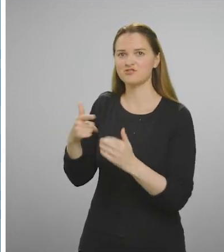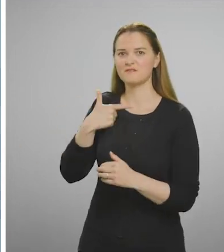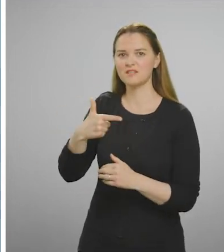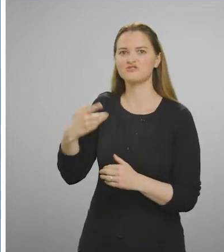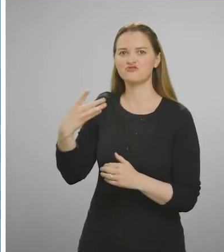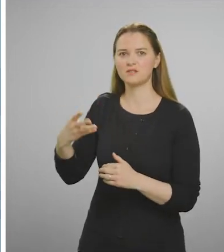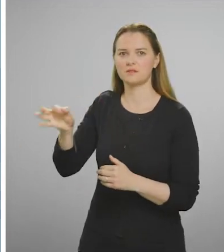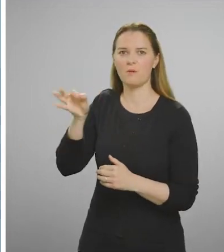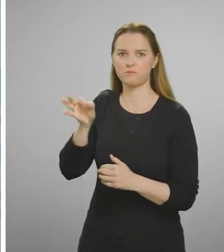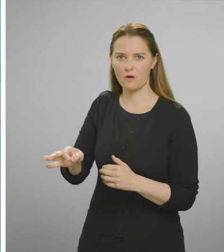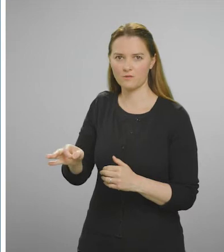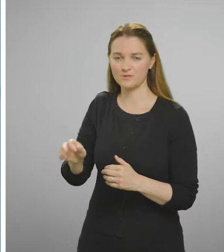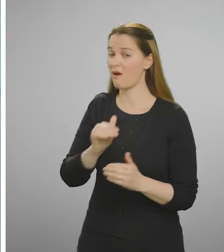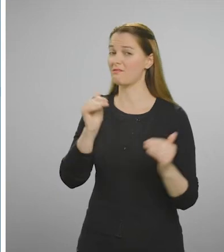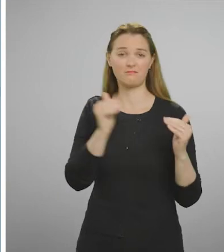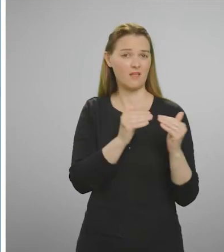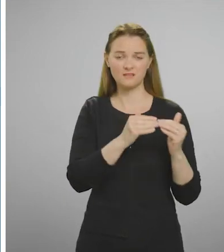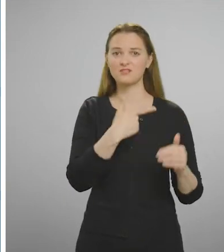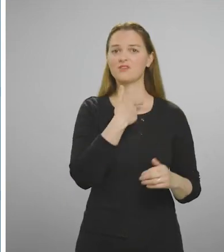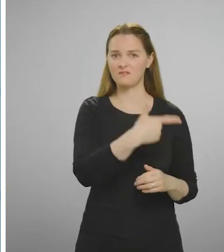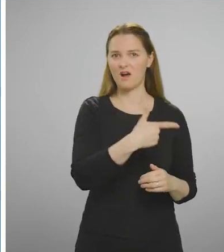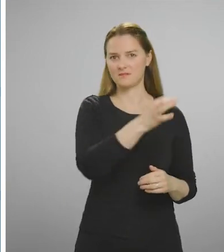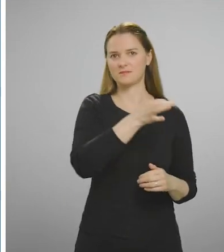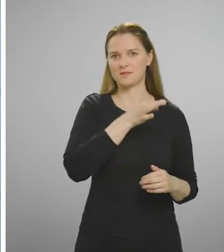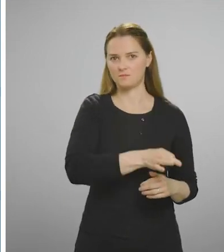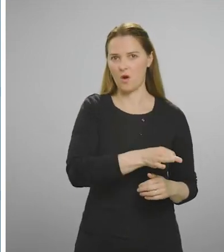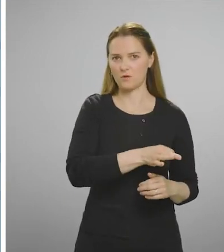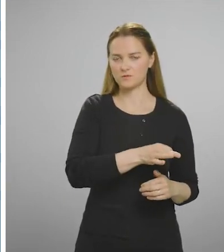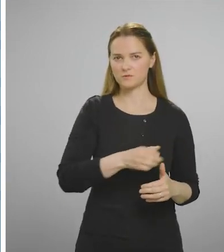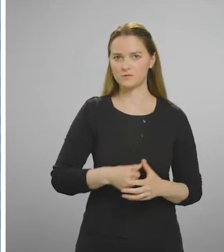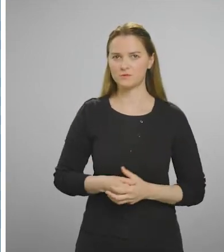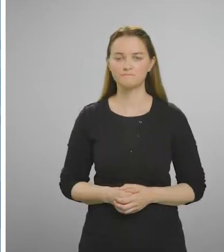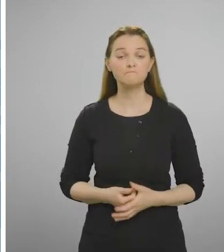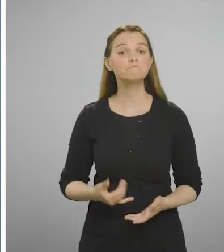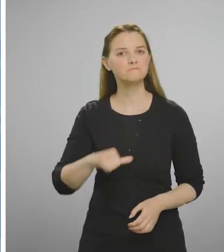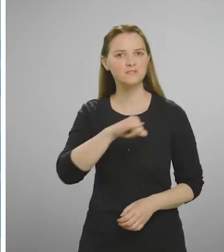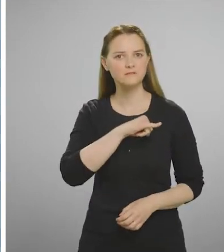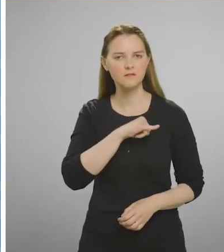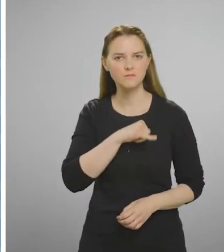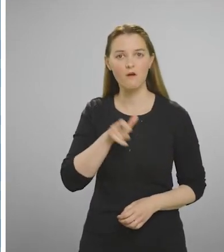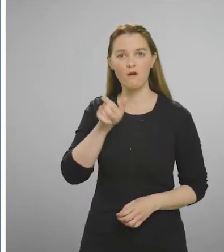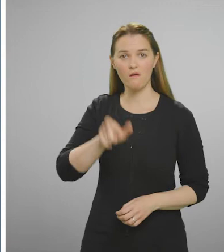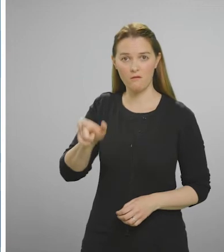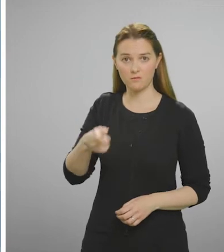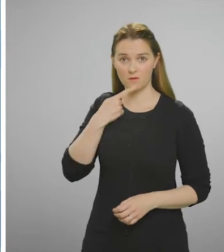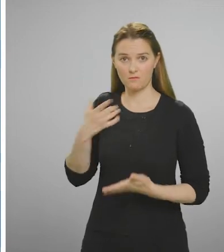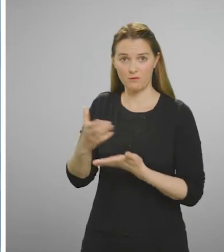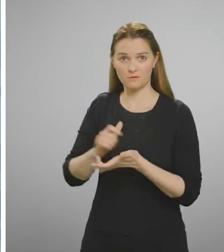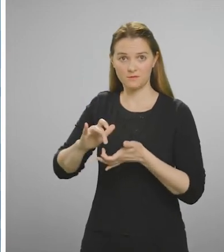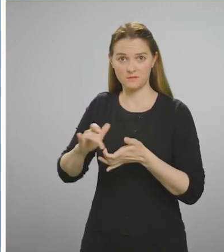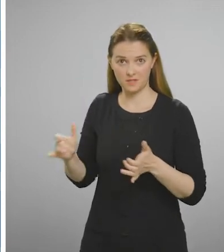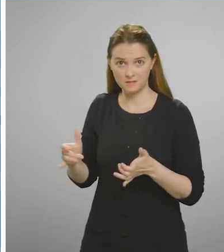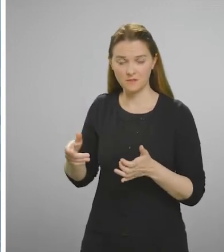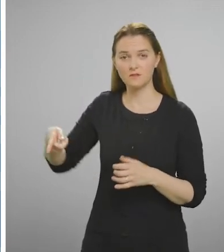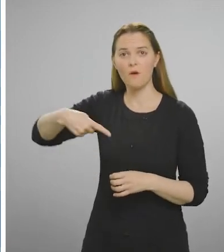se 24% online populacije, a ne slaže 20%. Zanimljivo je kako online populacija